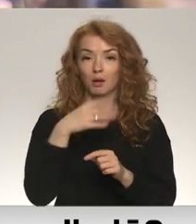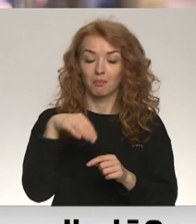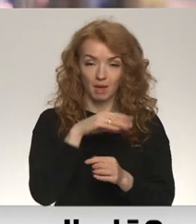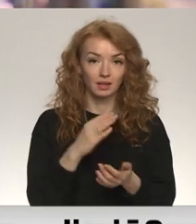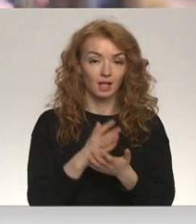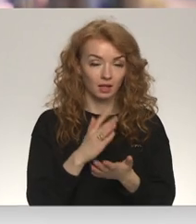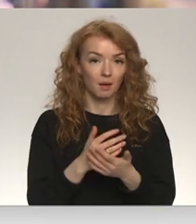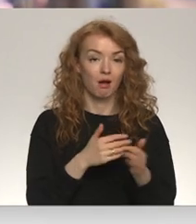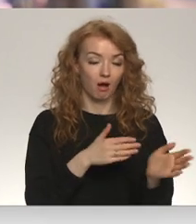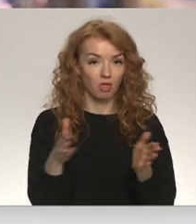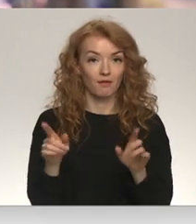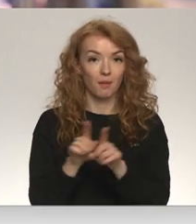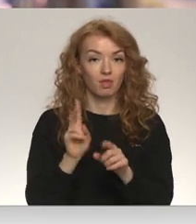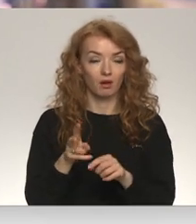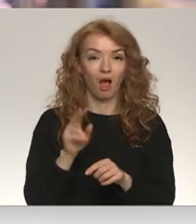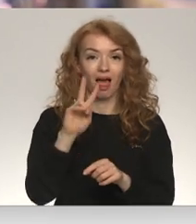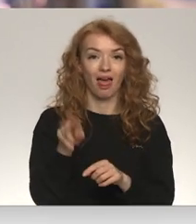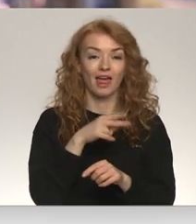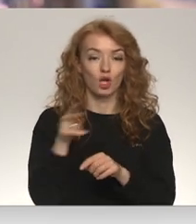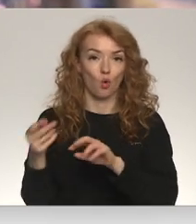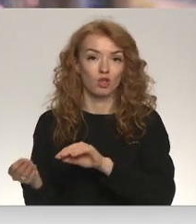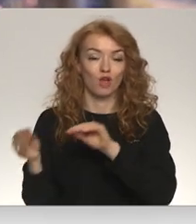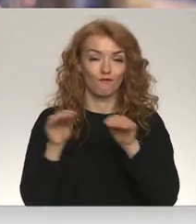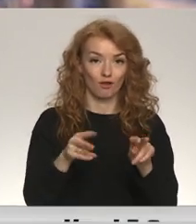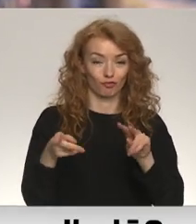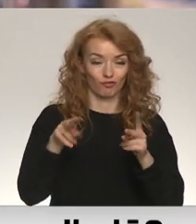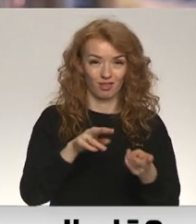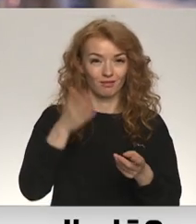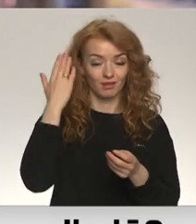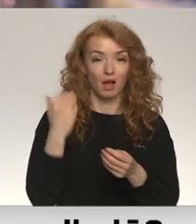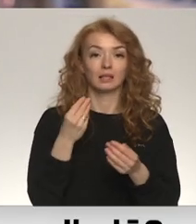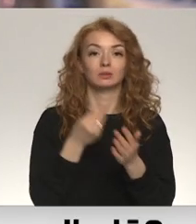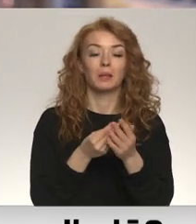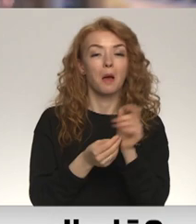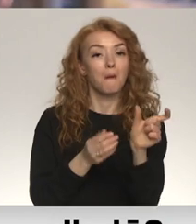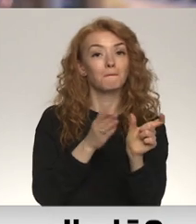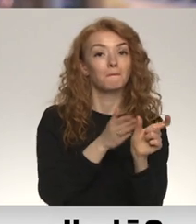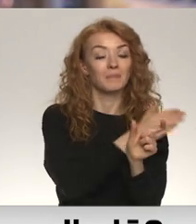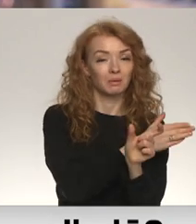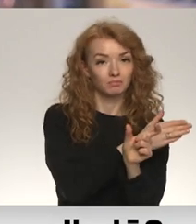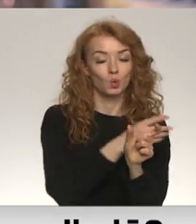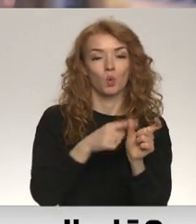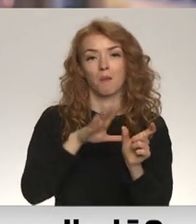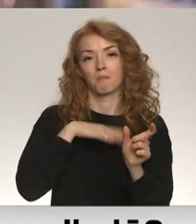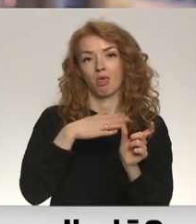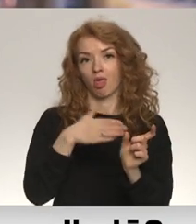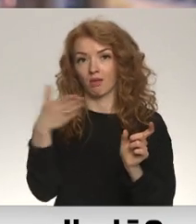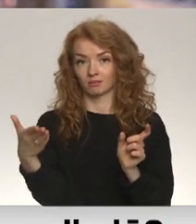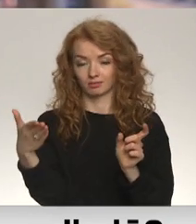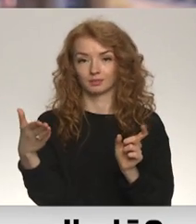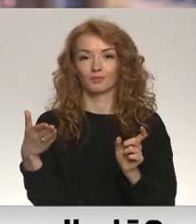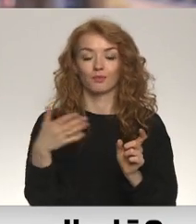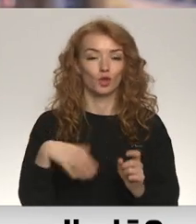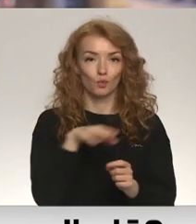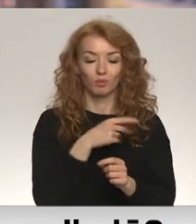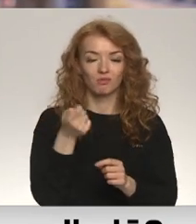ka mēs esam gatavi tāpat kā eiro ieviešanā rādīt cenu, kāda bija pirms PVN samazināšanas un pēc PVN samazināšanas.